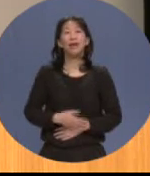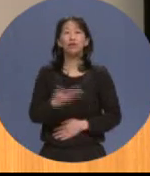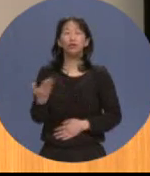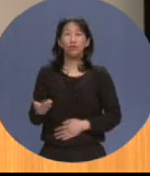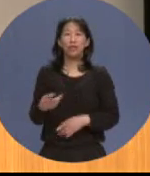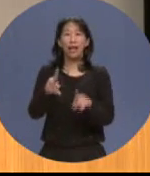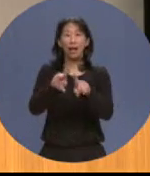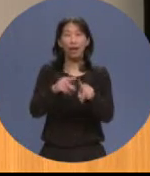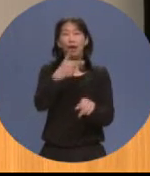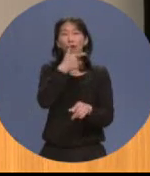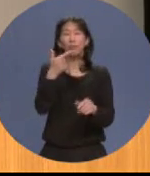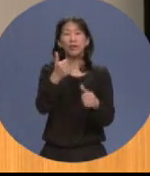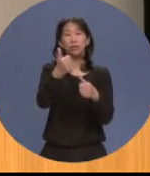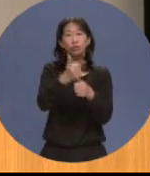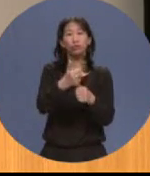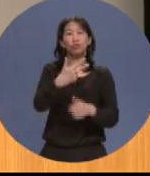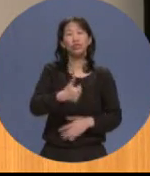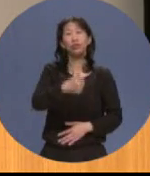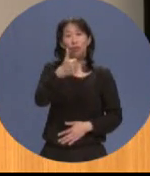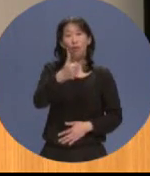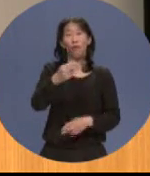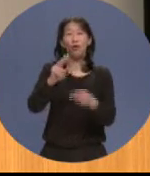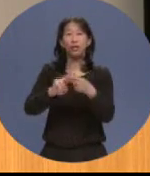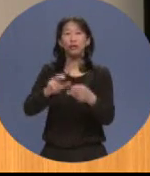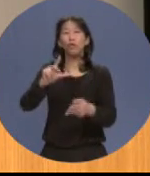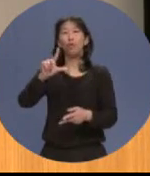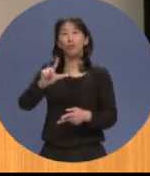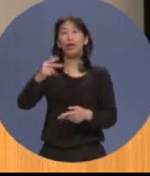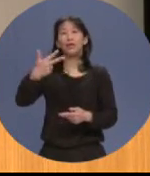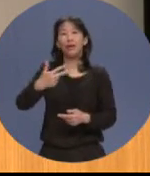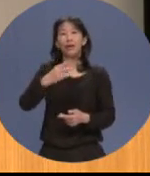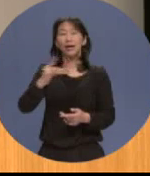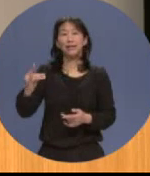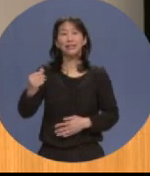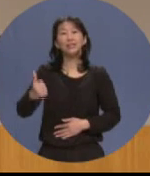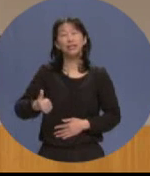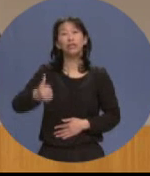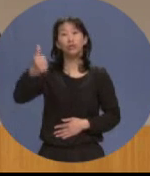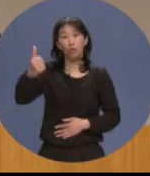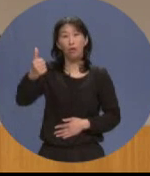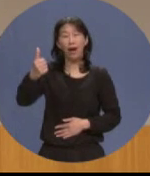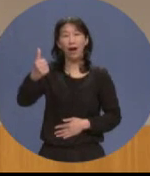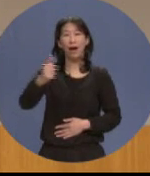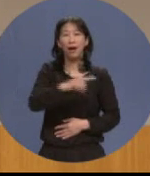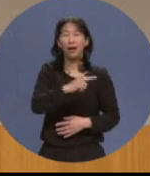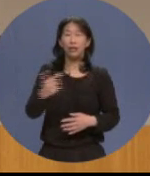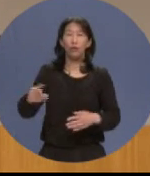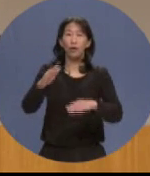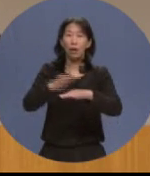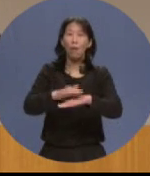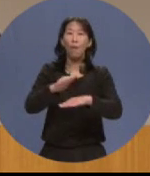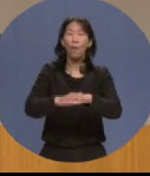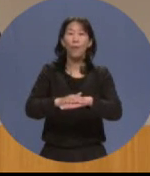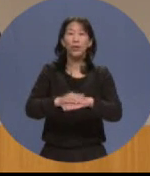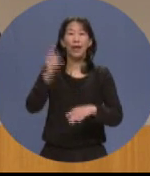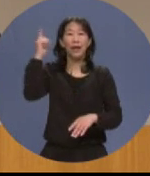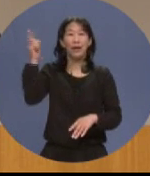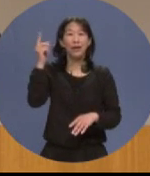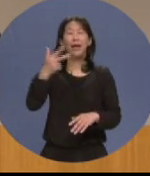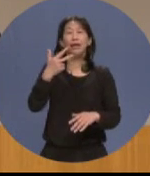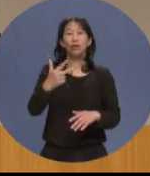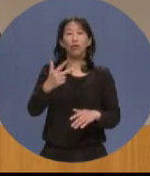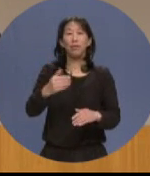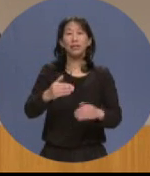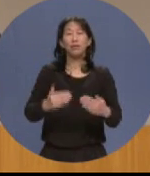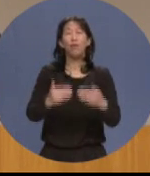続いて小紫副市長、井上市議会議長が、それぞれの分野で生駒市の発展